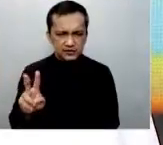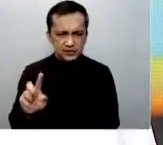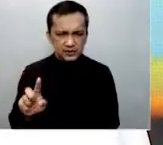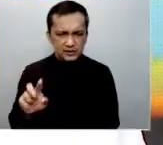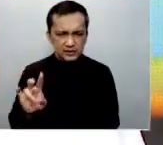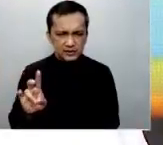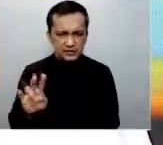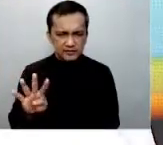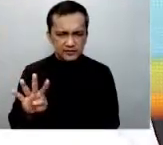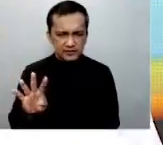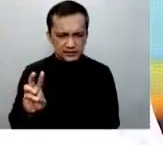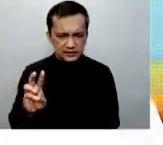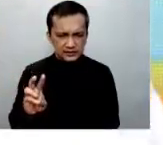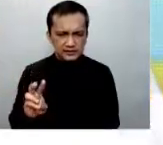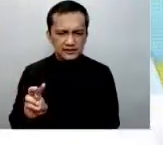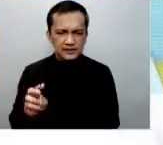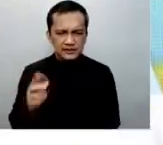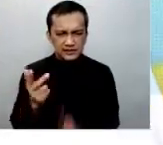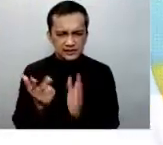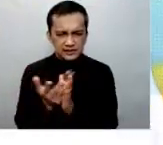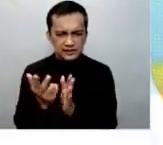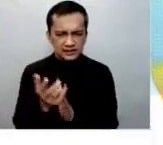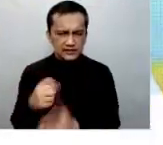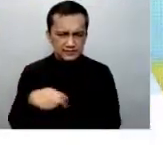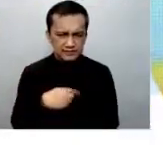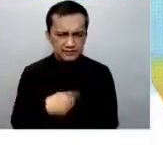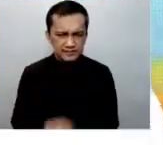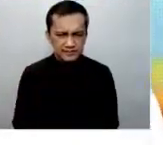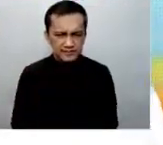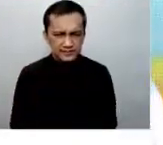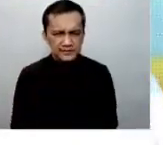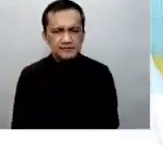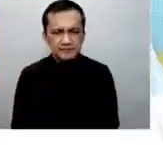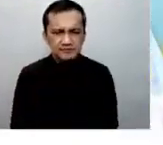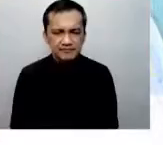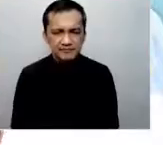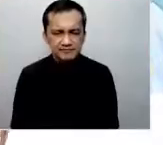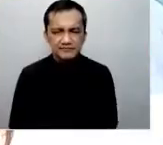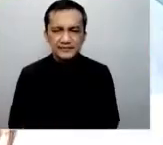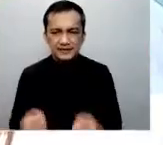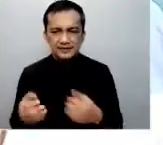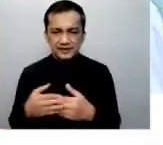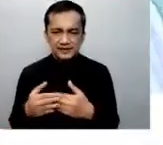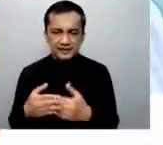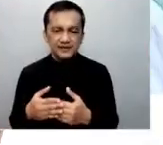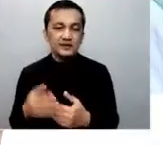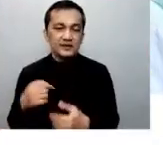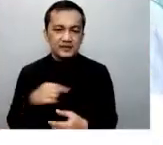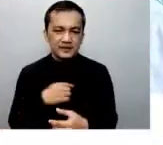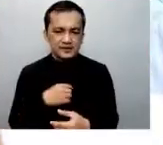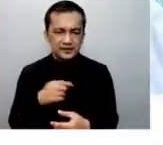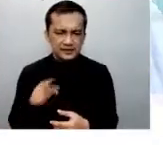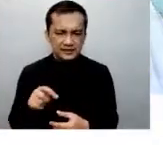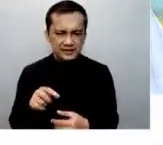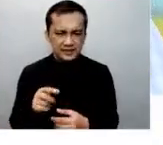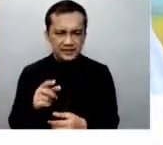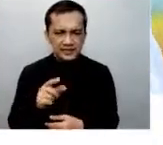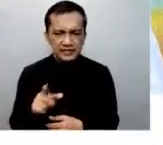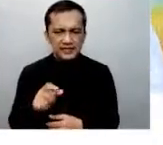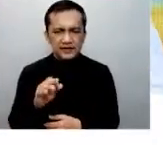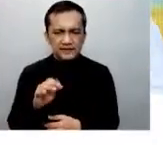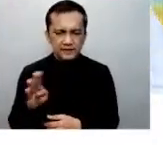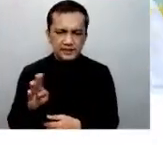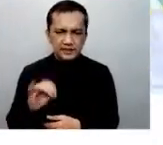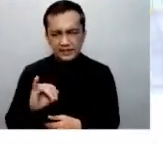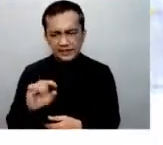0966-662-1746. So, sa Pasig lang po kami. Malapit lang kayo. Opo, malapit lang. We have our FB page and IG.